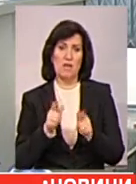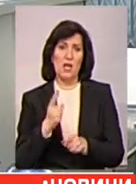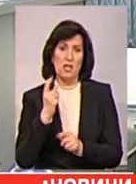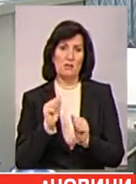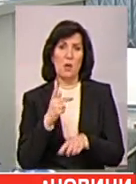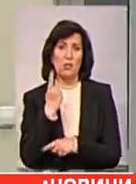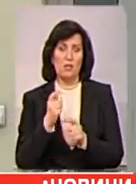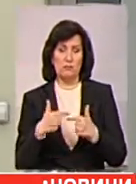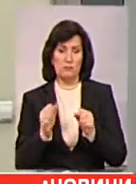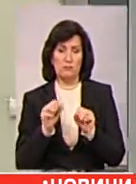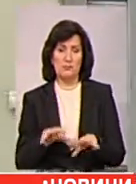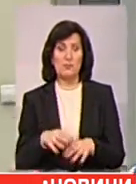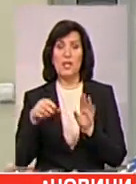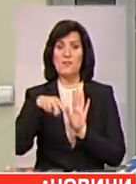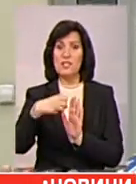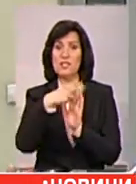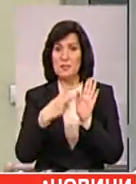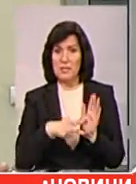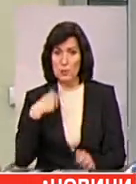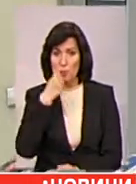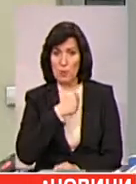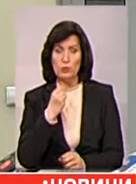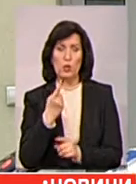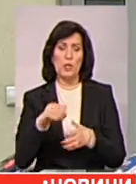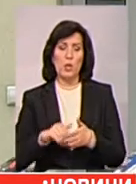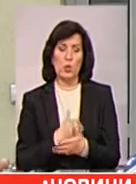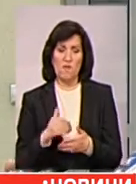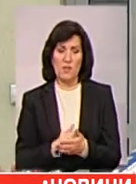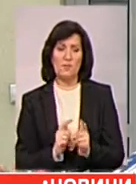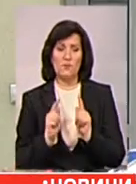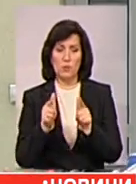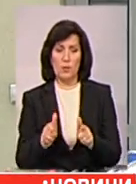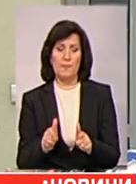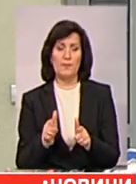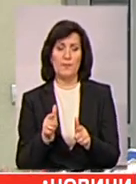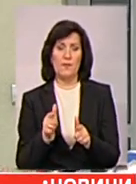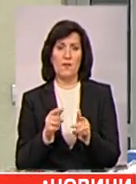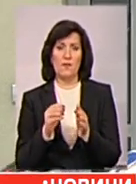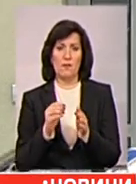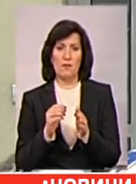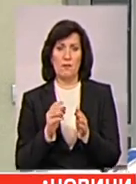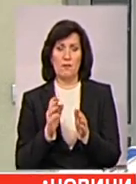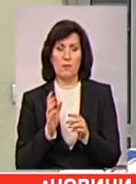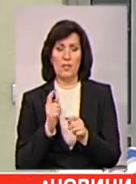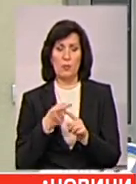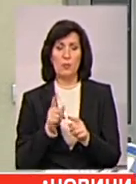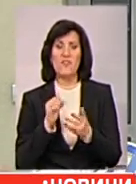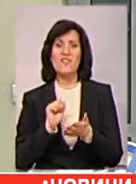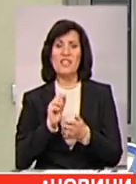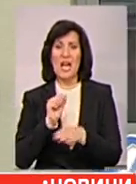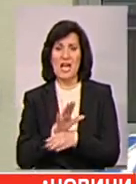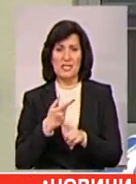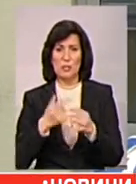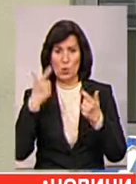вступне випробування. У 2017 році ще одна новація в 105-му наказі, який, до речі, сьогодні оприлюднено